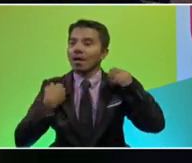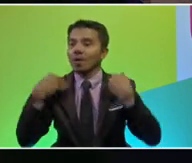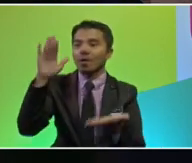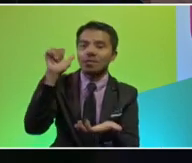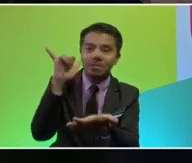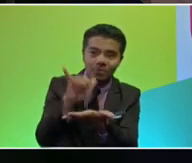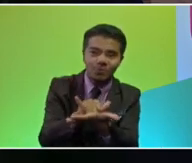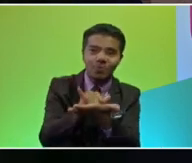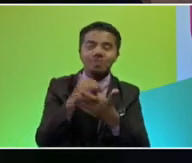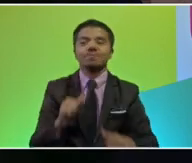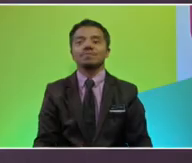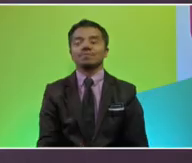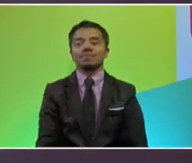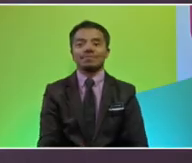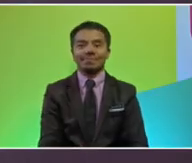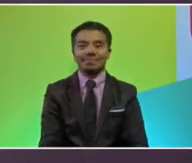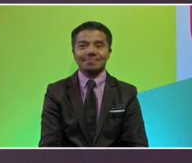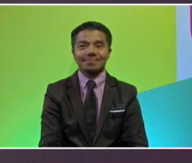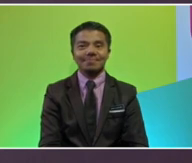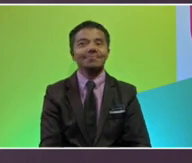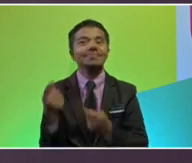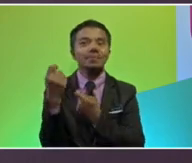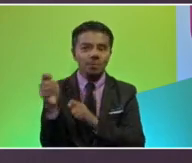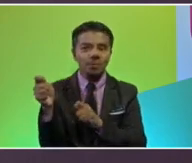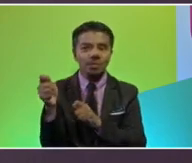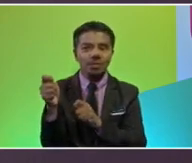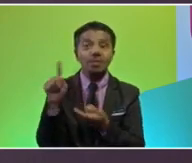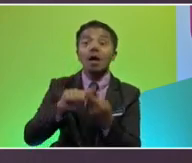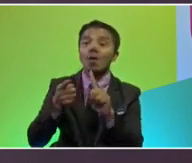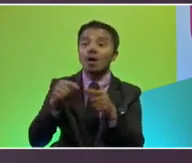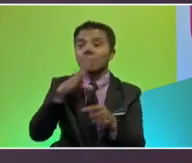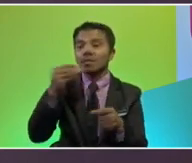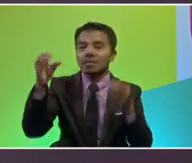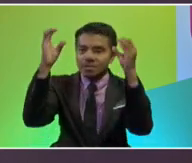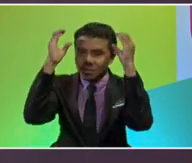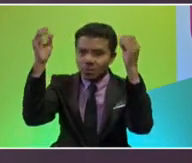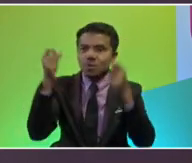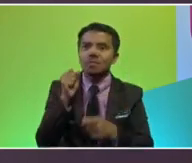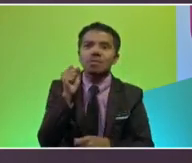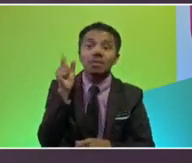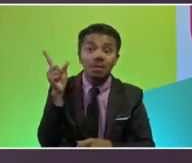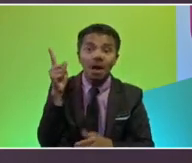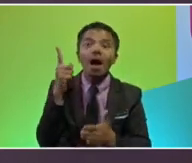Oke coba kawan-kawan dan juga Cikgu atau ke ini